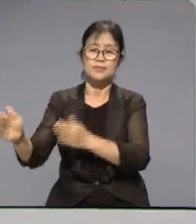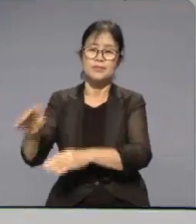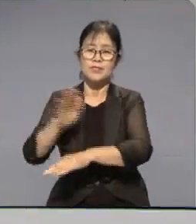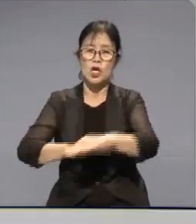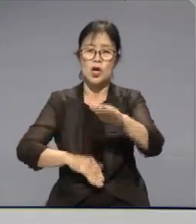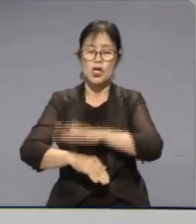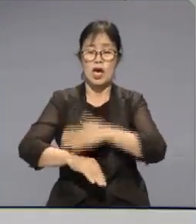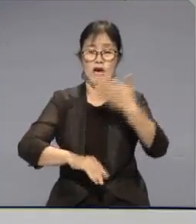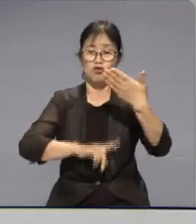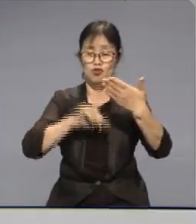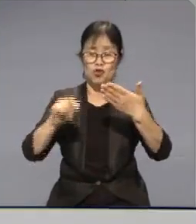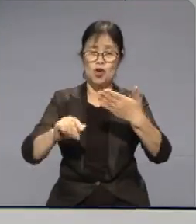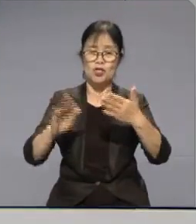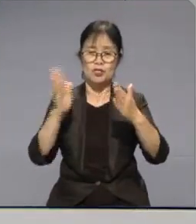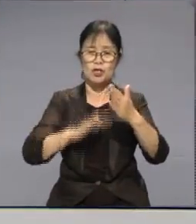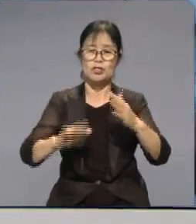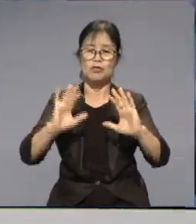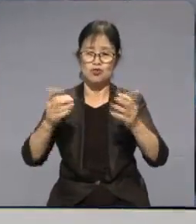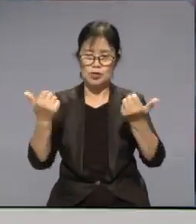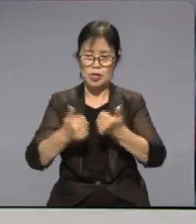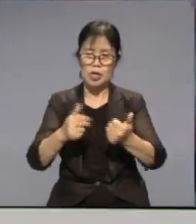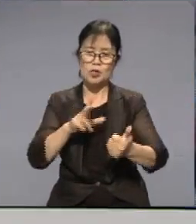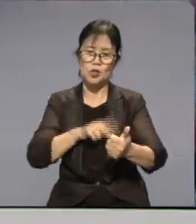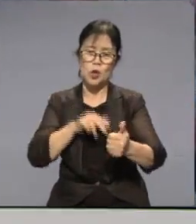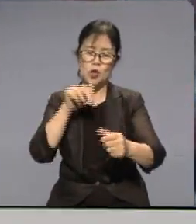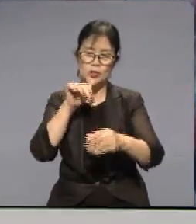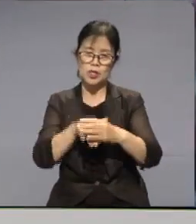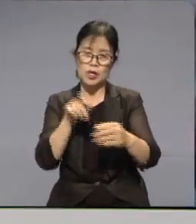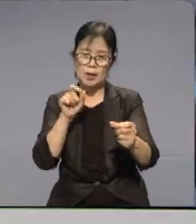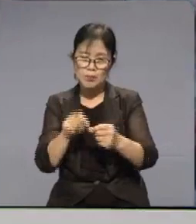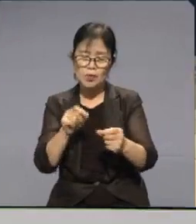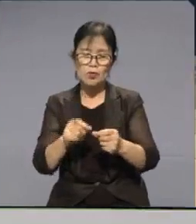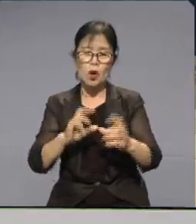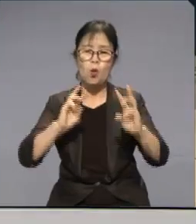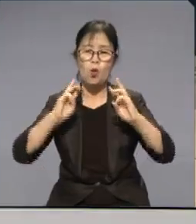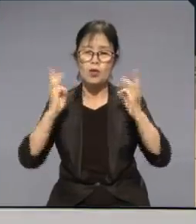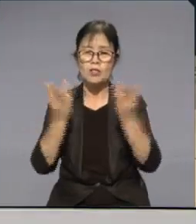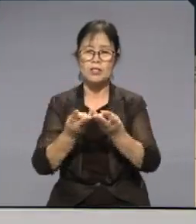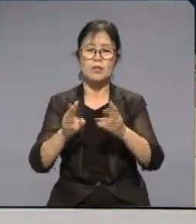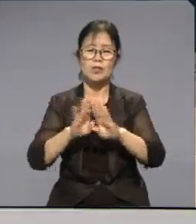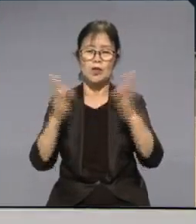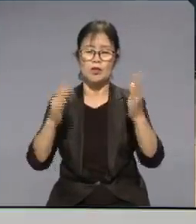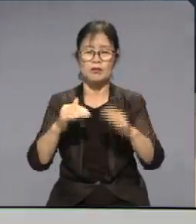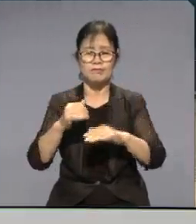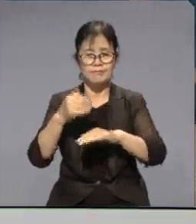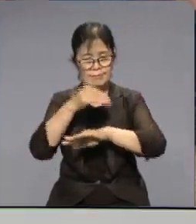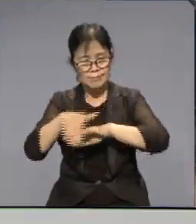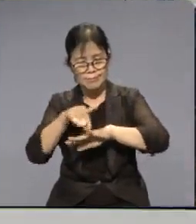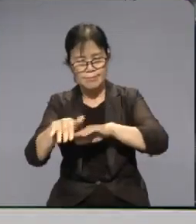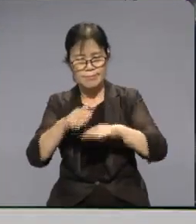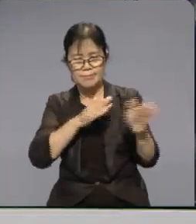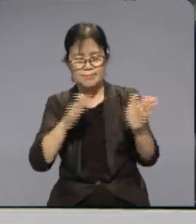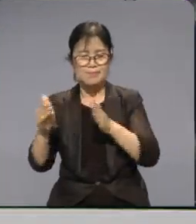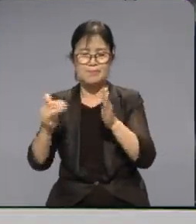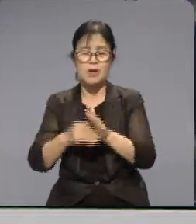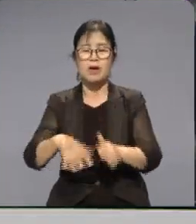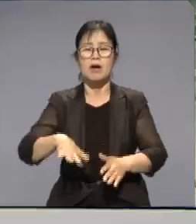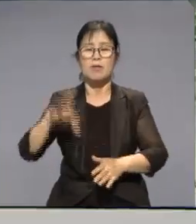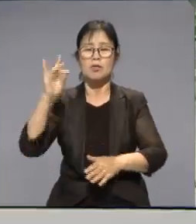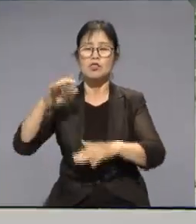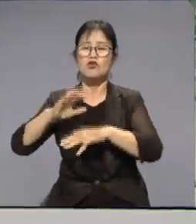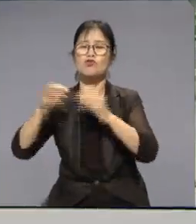여야가 9월 정기국회와 내년 총선을 앞두고 각각 연찬회와 워크숍을 열어 전략을 가다듬었습니다. 먼저